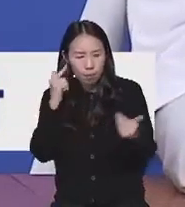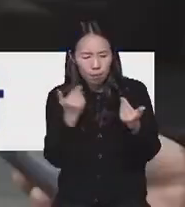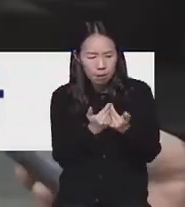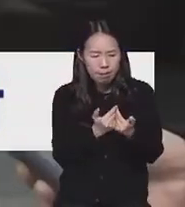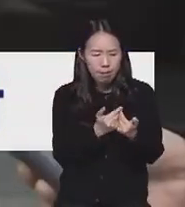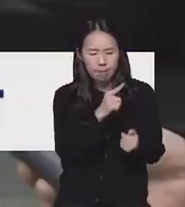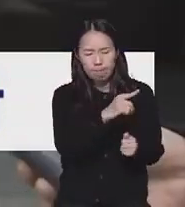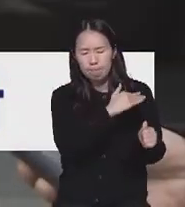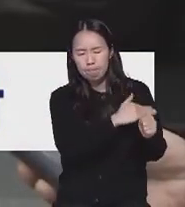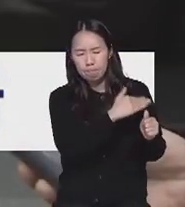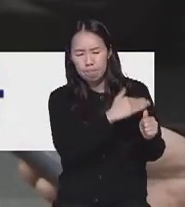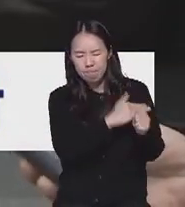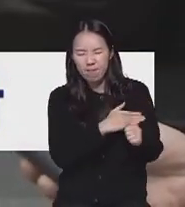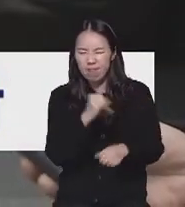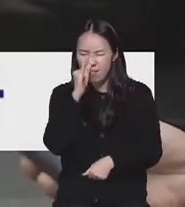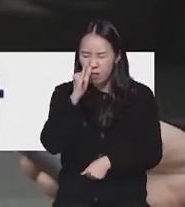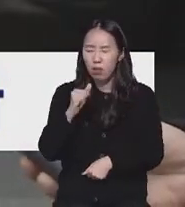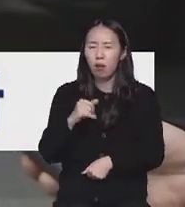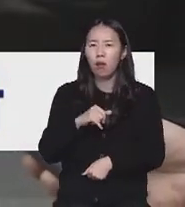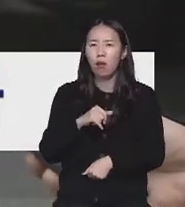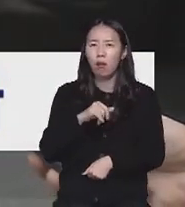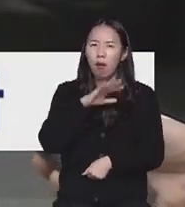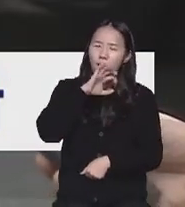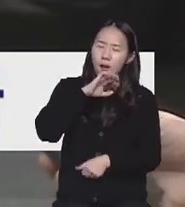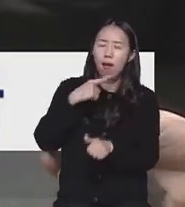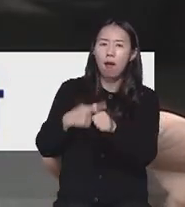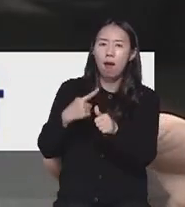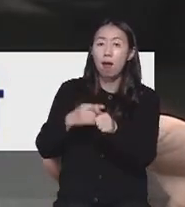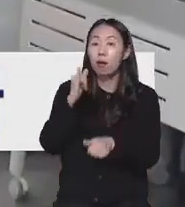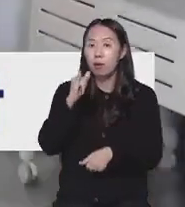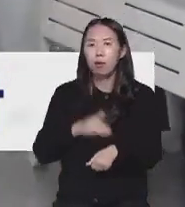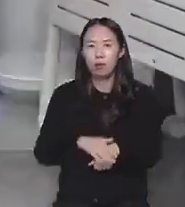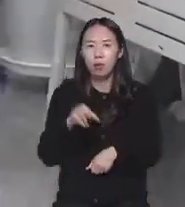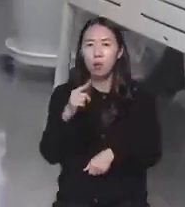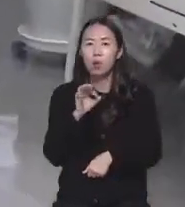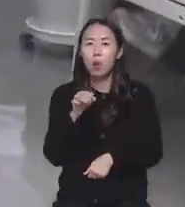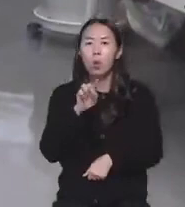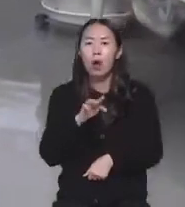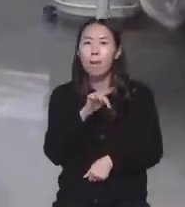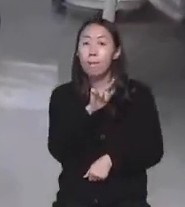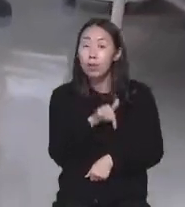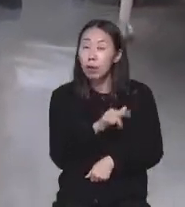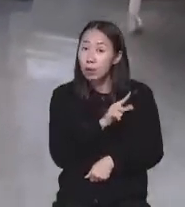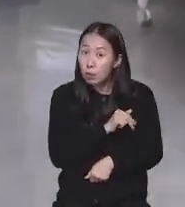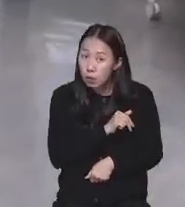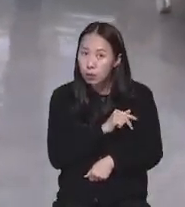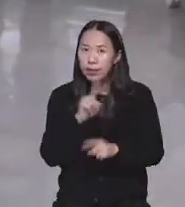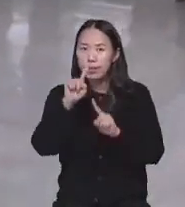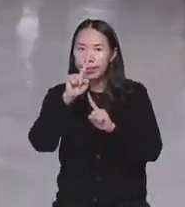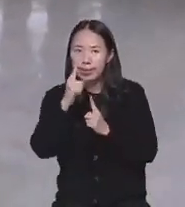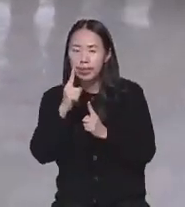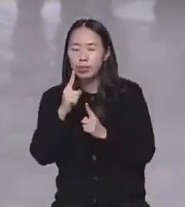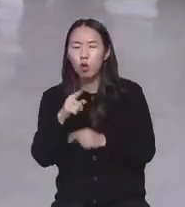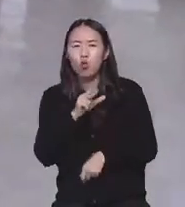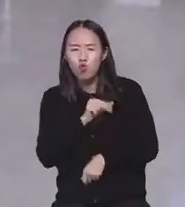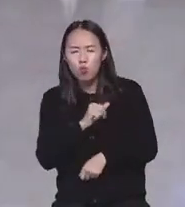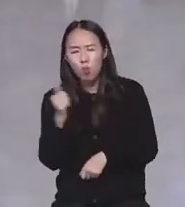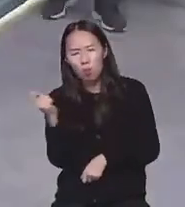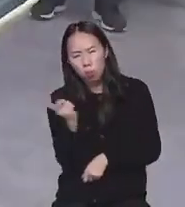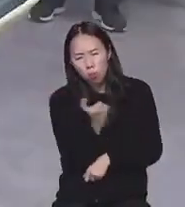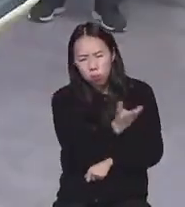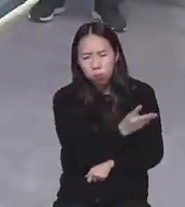잇따라 터져나오고 있습니다. 특히 송갑석 의원뿐 아니라 이인영, 홍영표 등 비명계 현역 의원들을